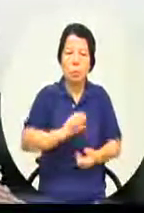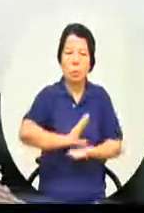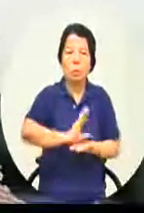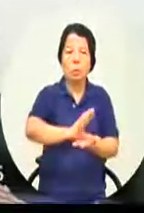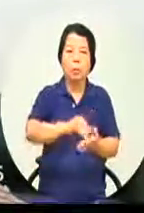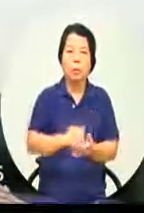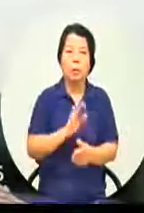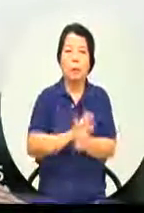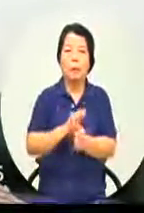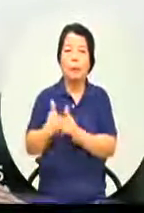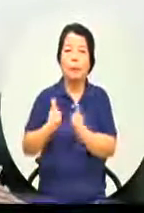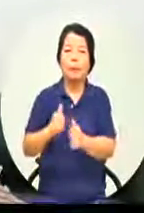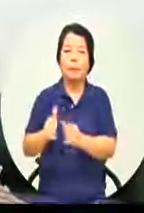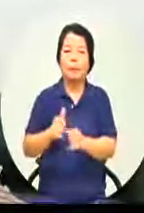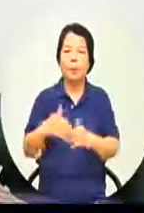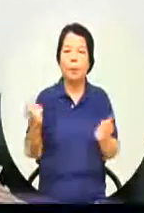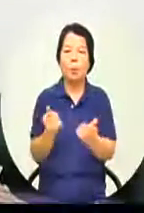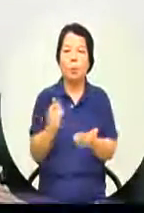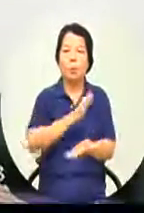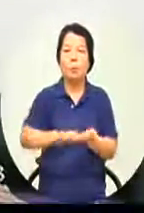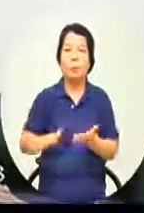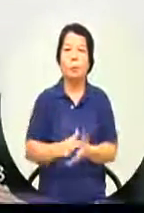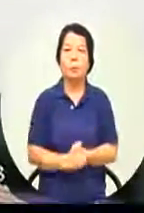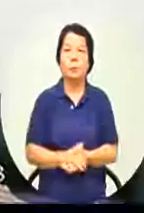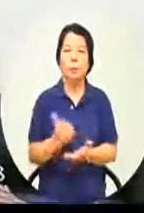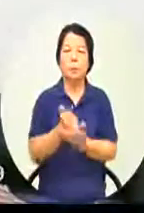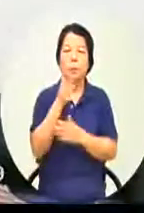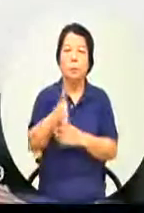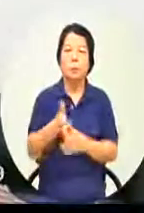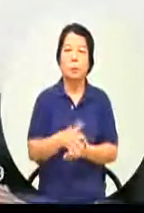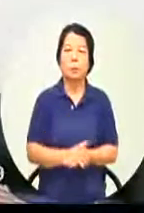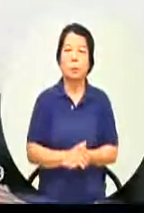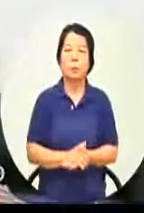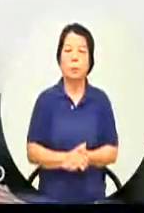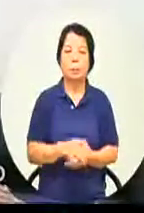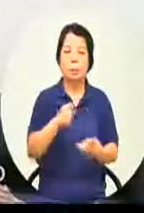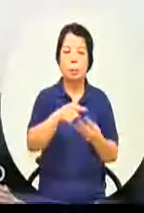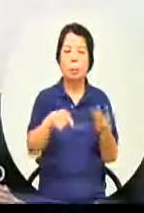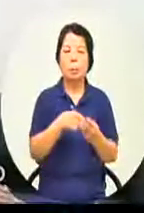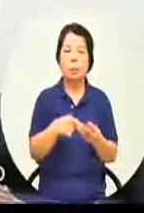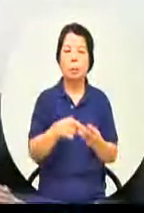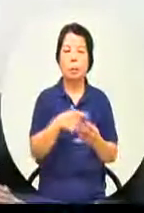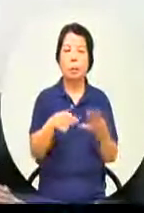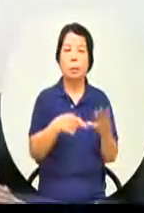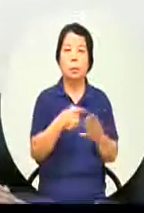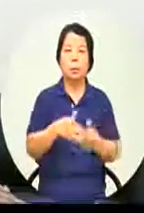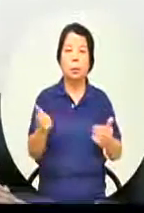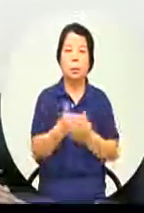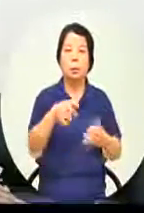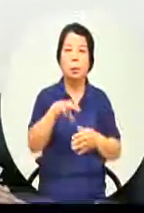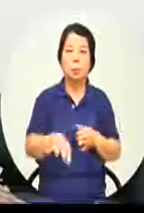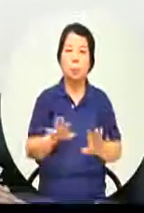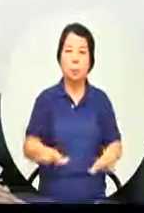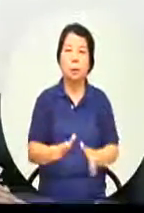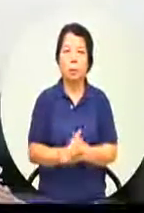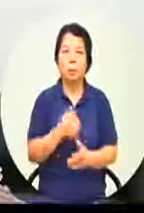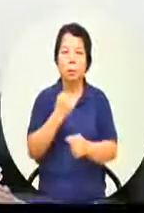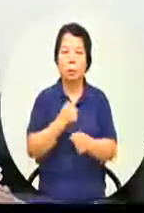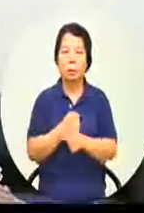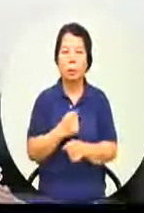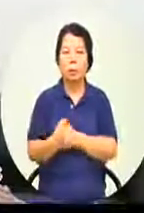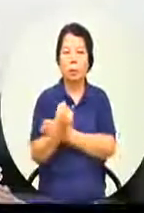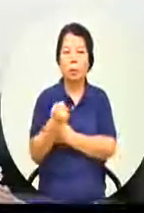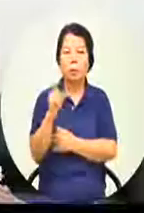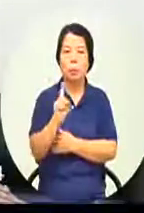解决所谓的停车的问题？那我想请教局长，你告诉我们这四个部分来说，交通局在目前为止做了多少努力，